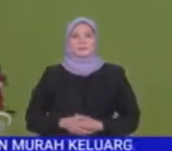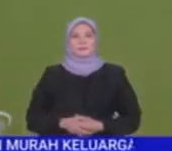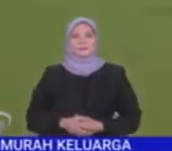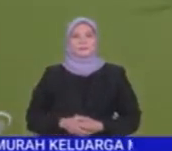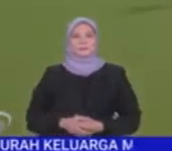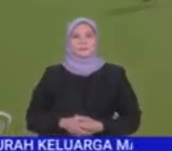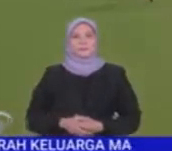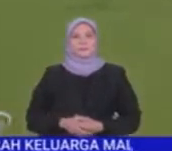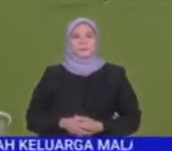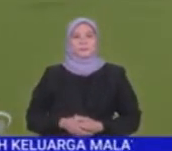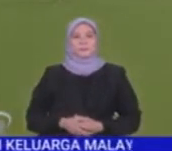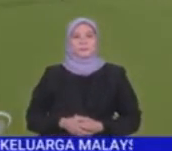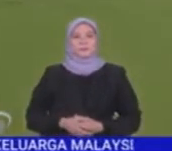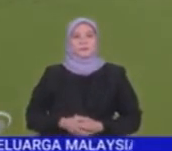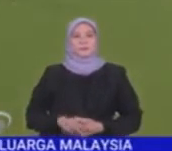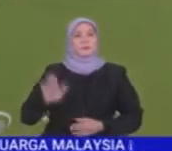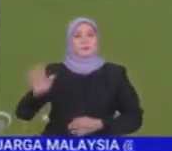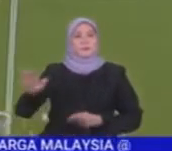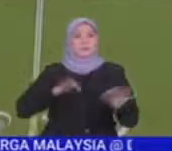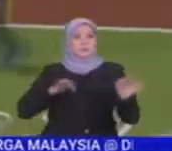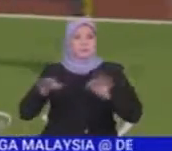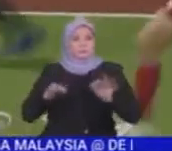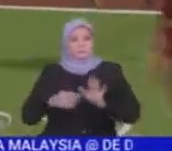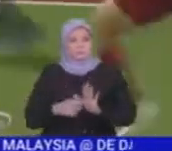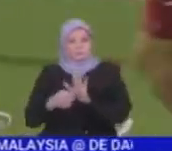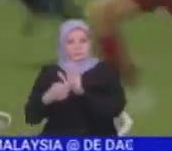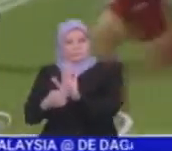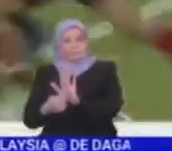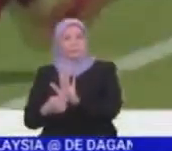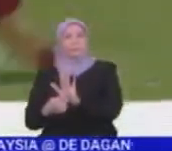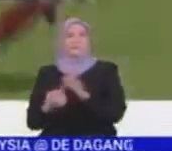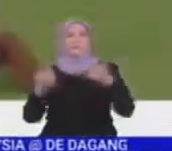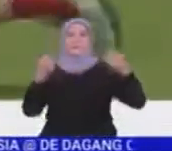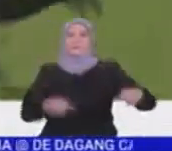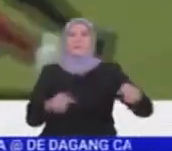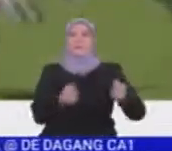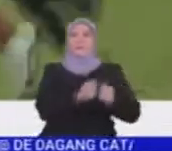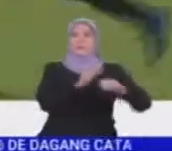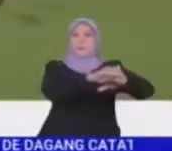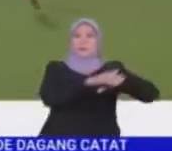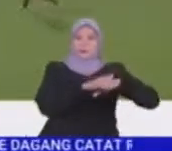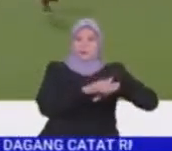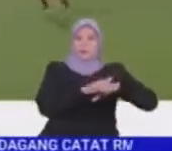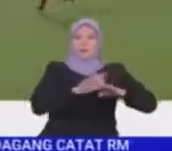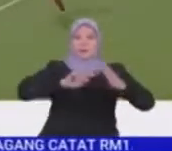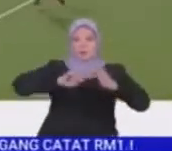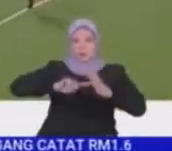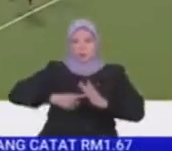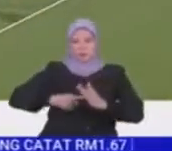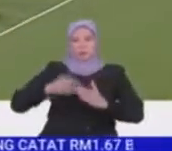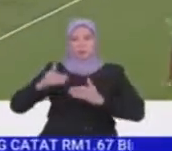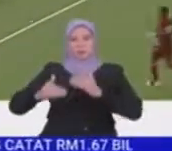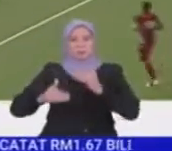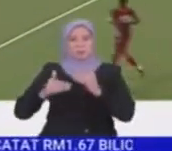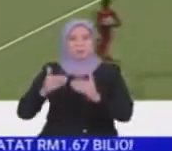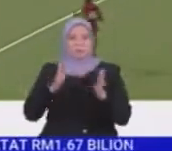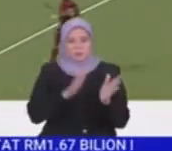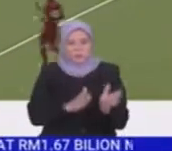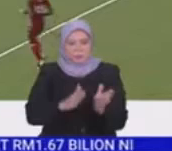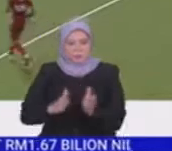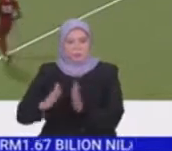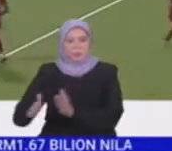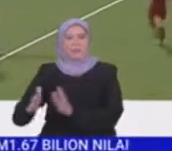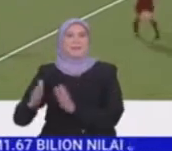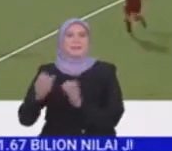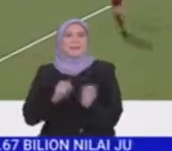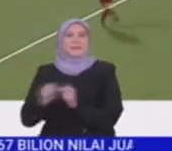pasukan Malaysia kita mahu jelas beliau prestasi yang ditunjukkan pada aksi menentang Great Britain menjadi landasan kepadanya untuk mengatur